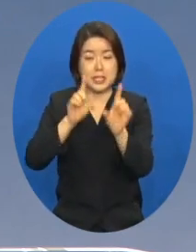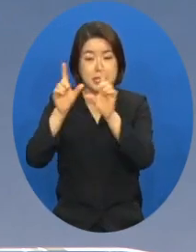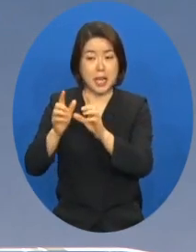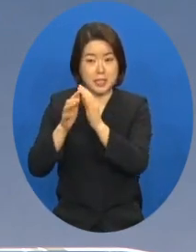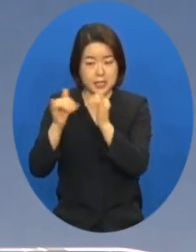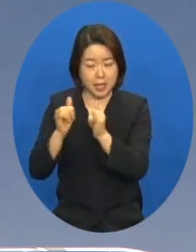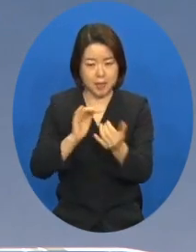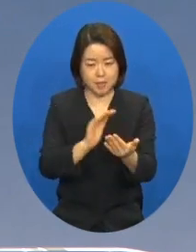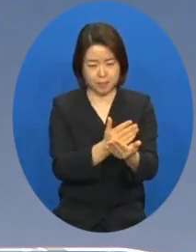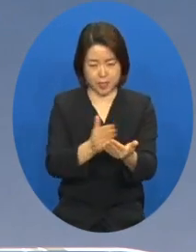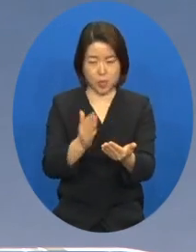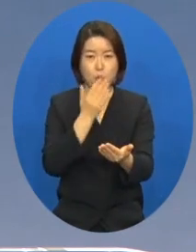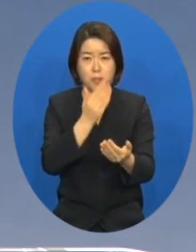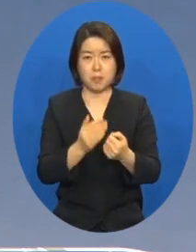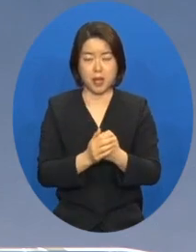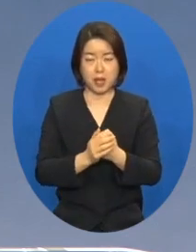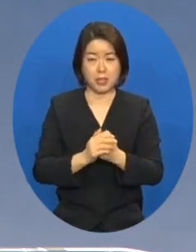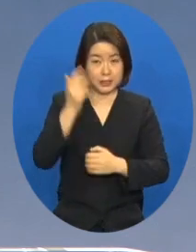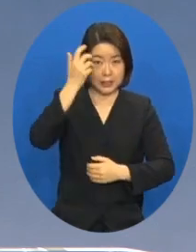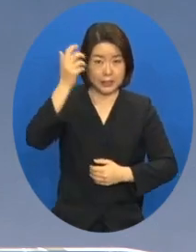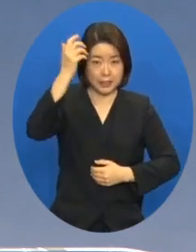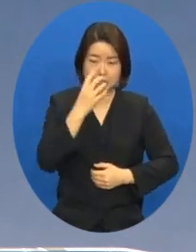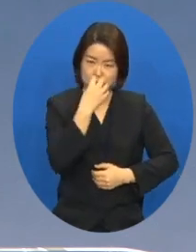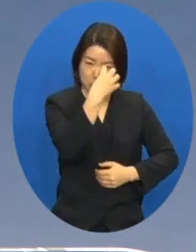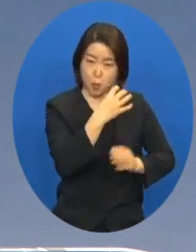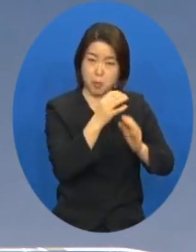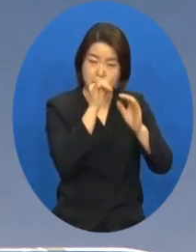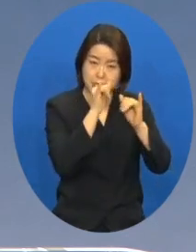됩니다. 영적인 교만이 있는 사람은